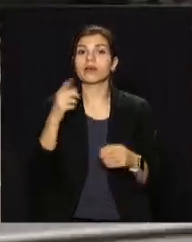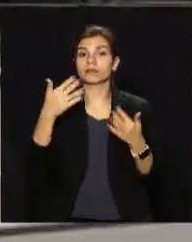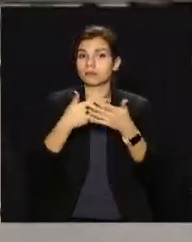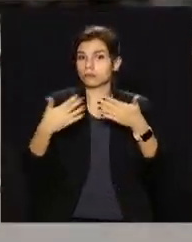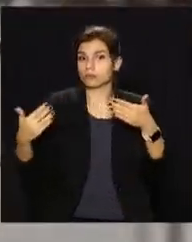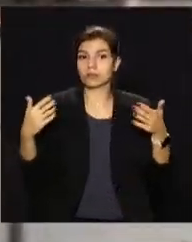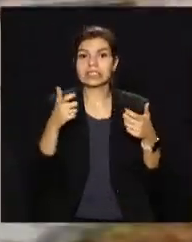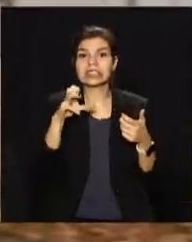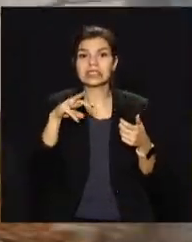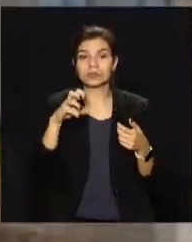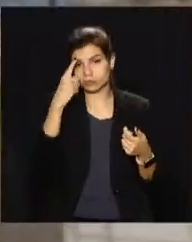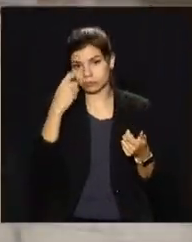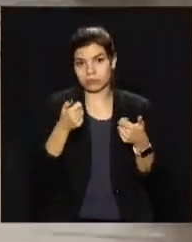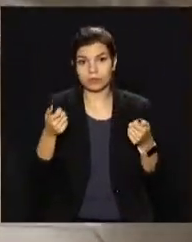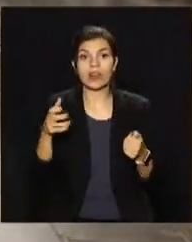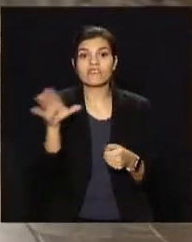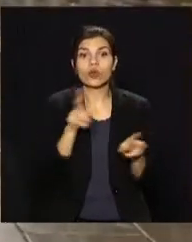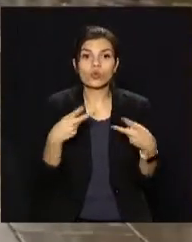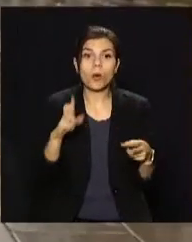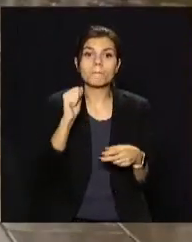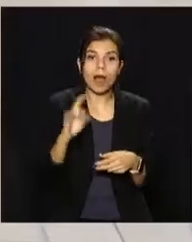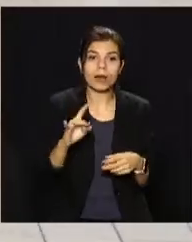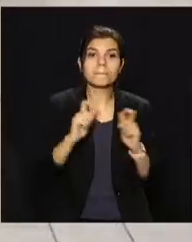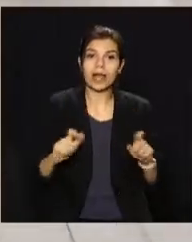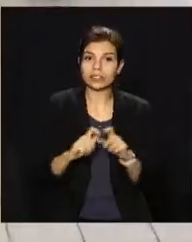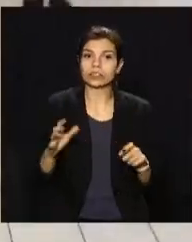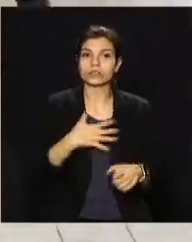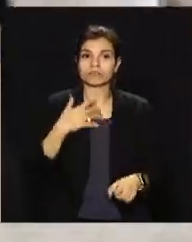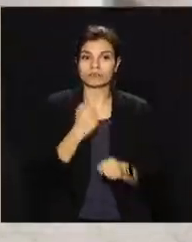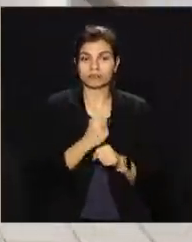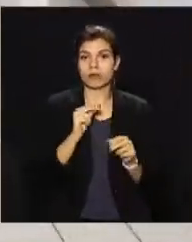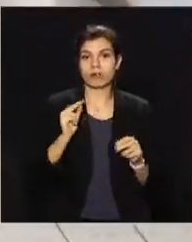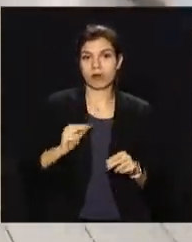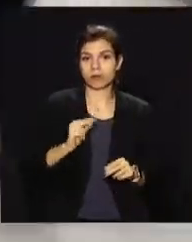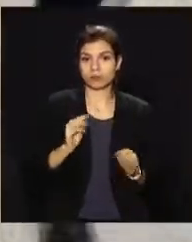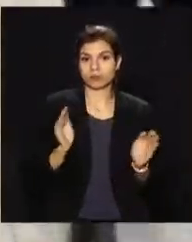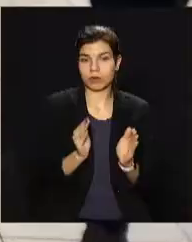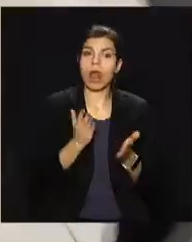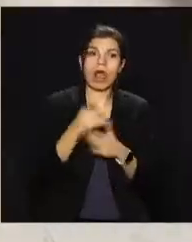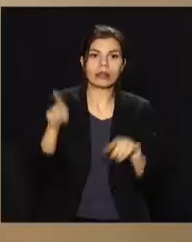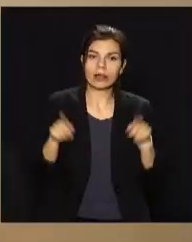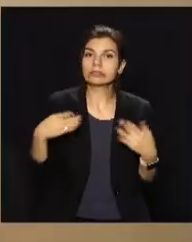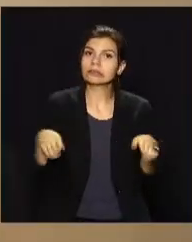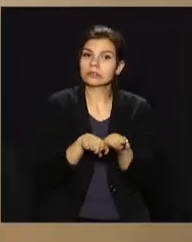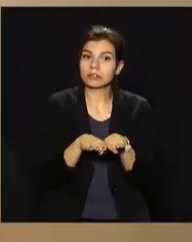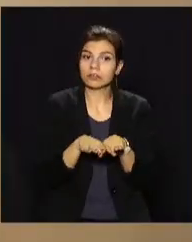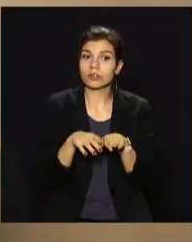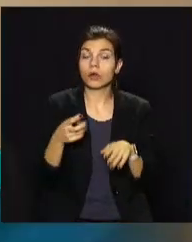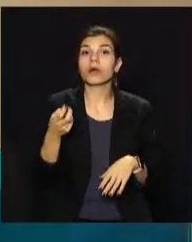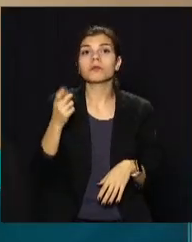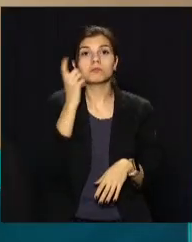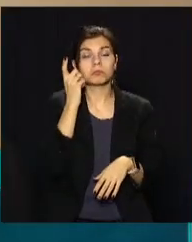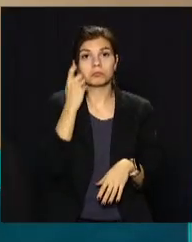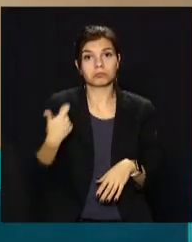сповістили в СМС. Відтепер в Україні всі клуби, бари та магазини обмежили роботу. А деякі навіть взагалі закрилися. Прийшло сообщення